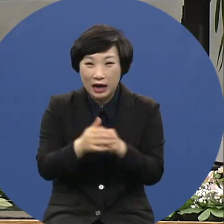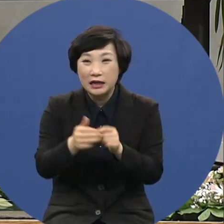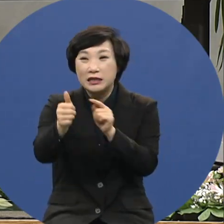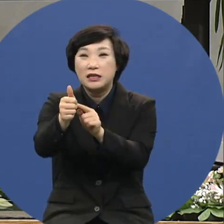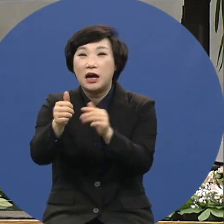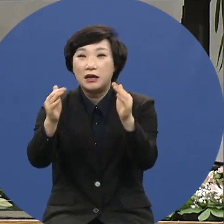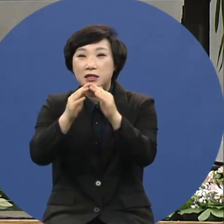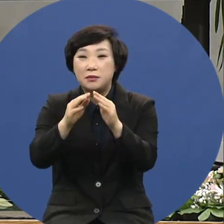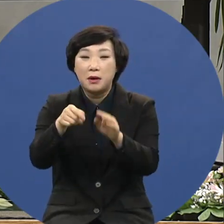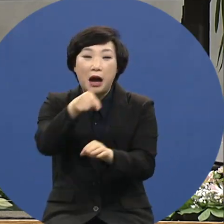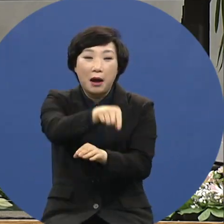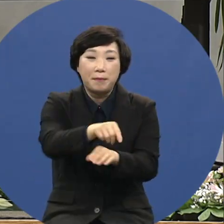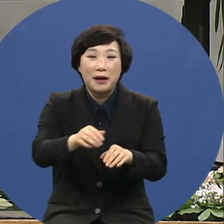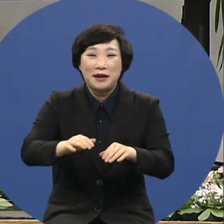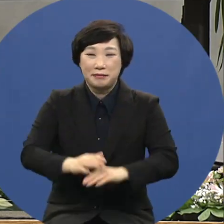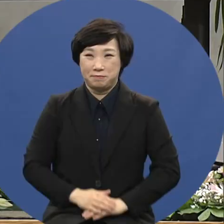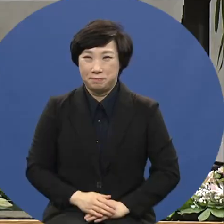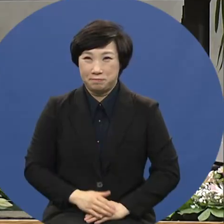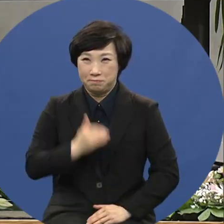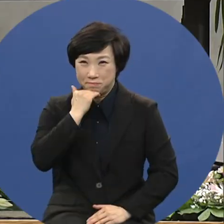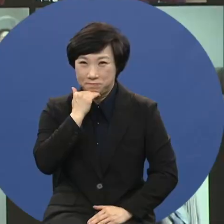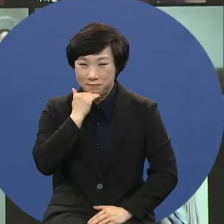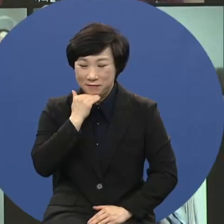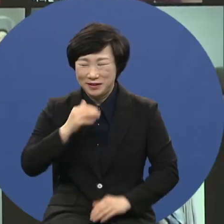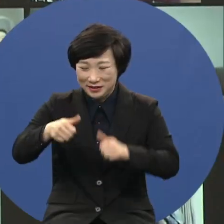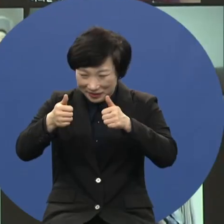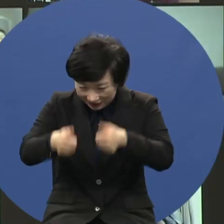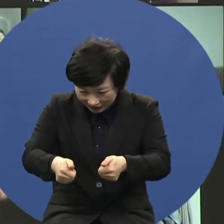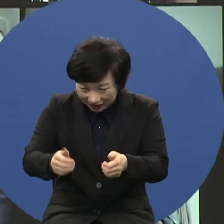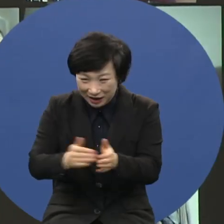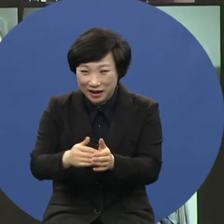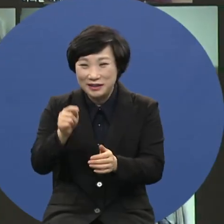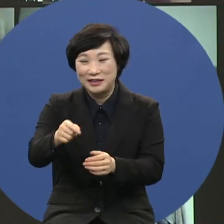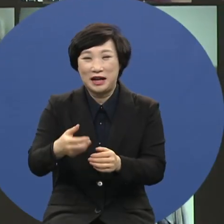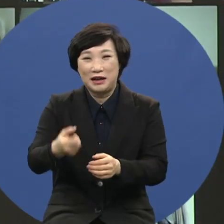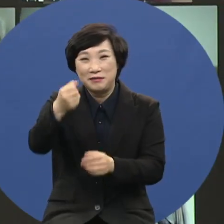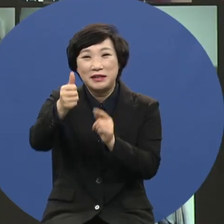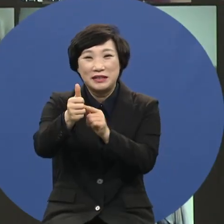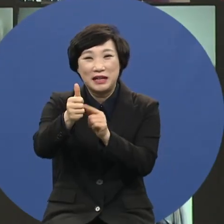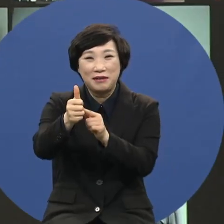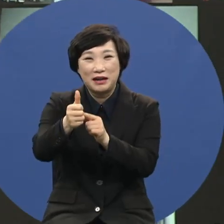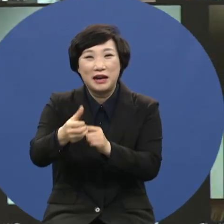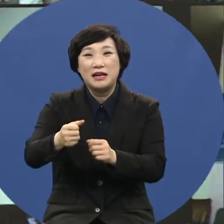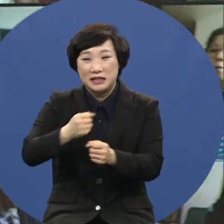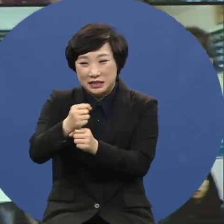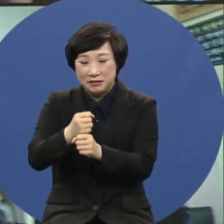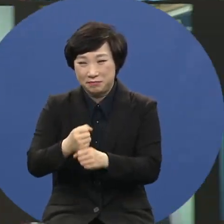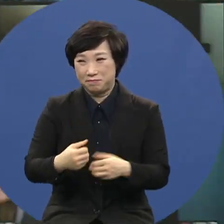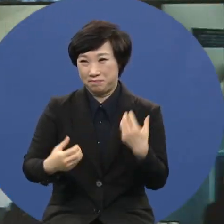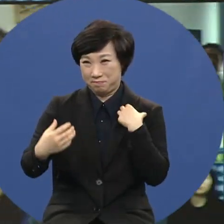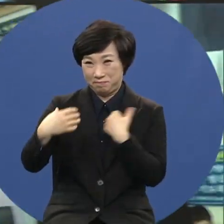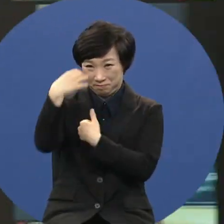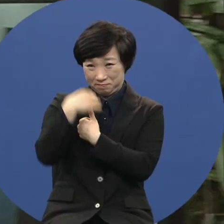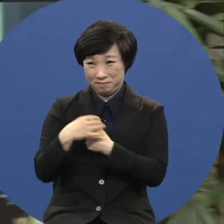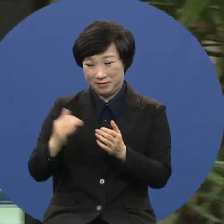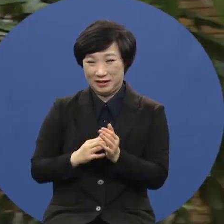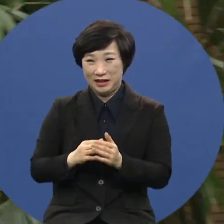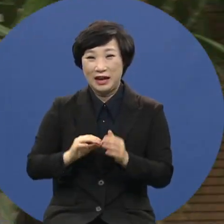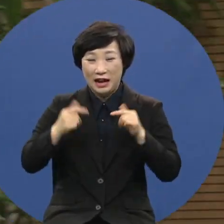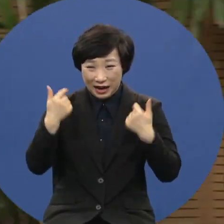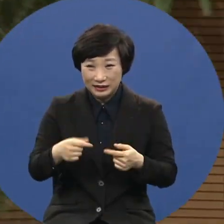섰다가서 인사 딱 하고 그분이 가진 짐 딱 챙겨 들고, 그리고